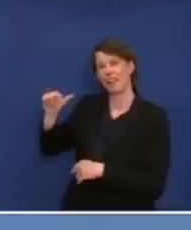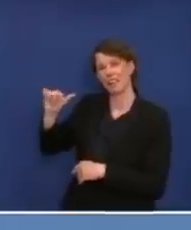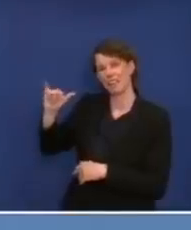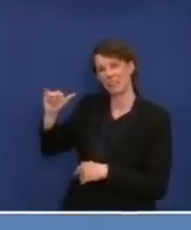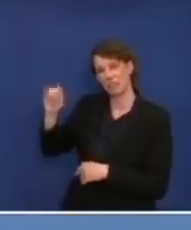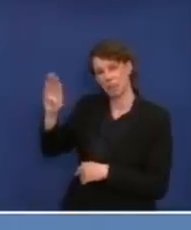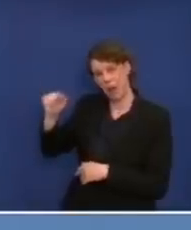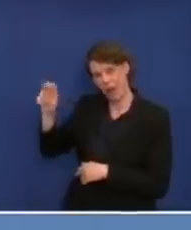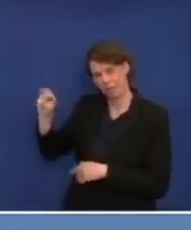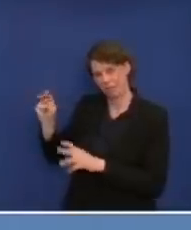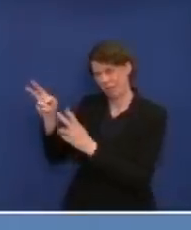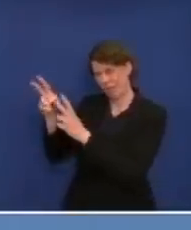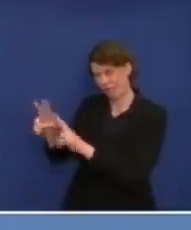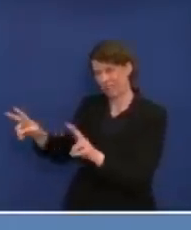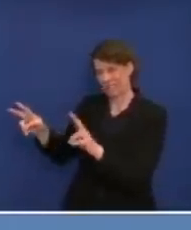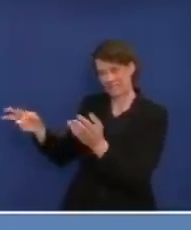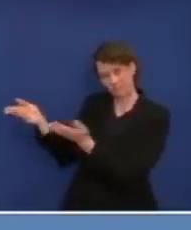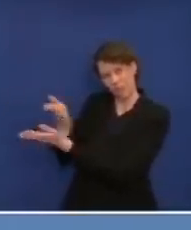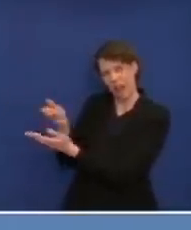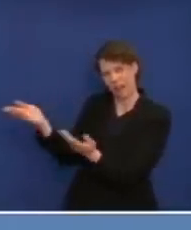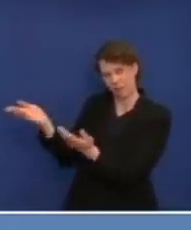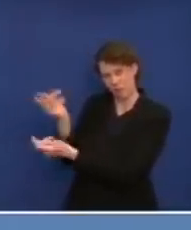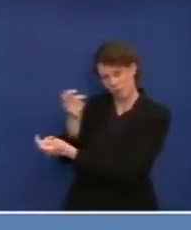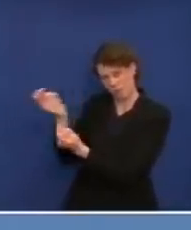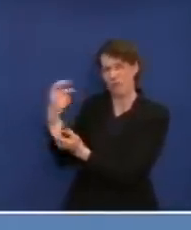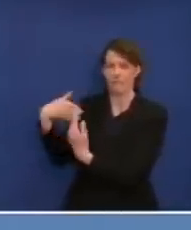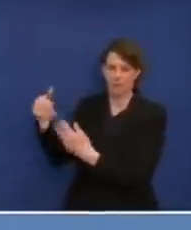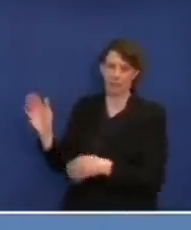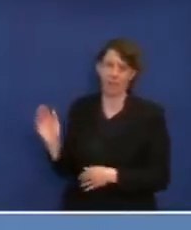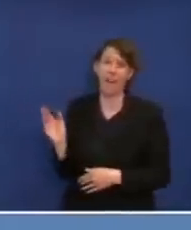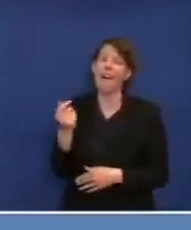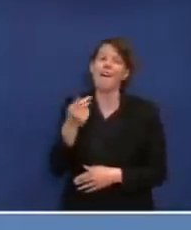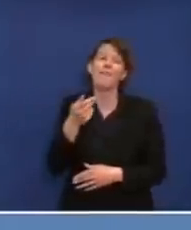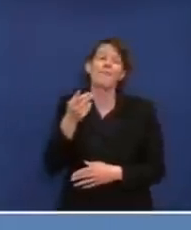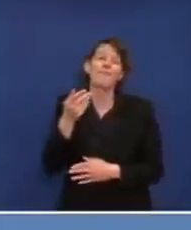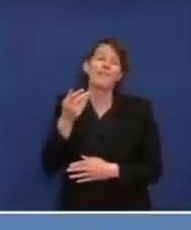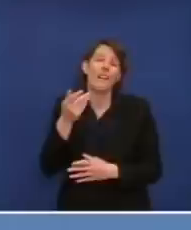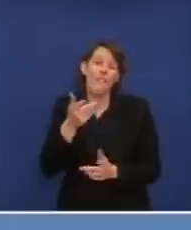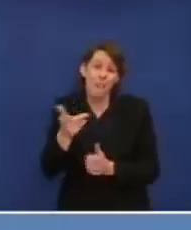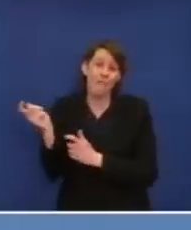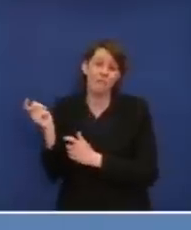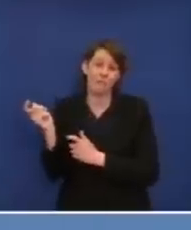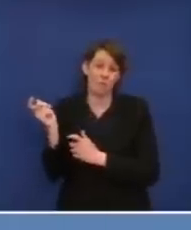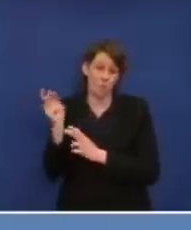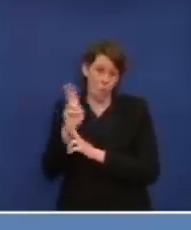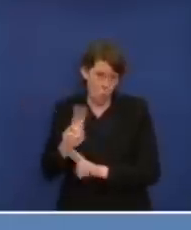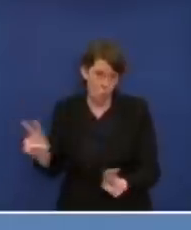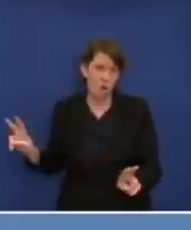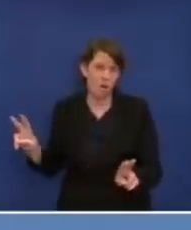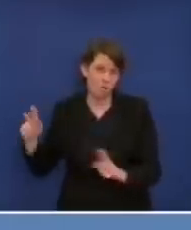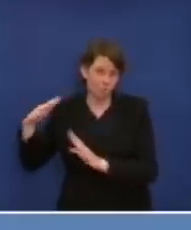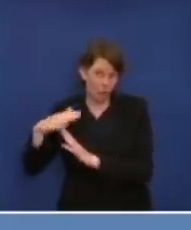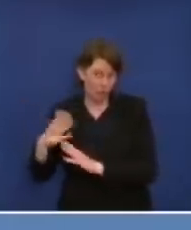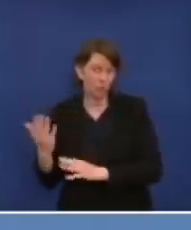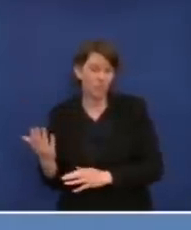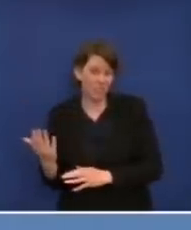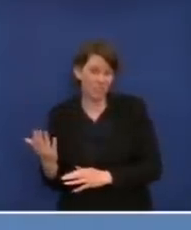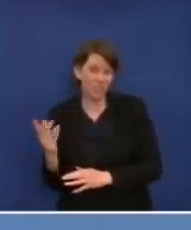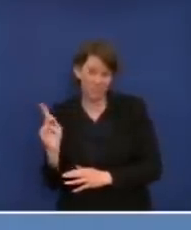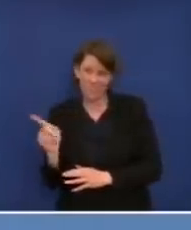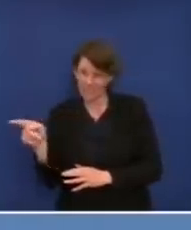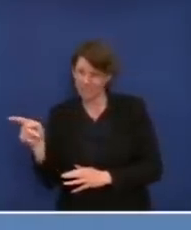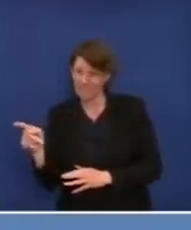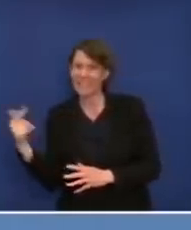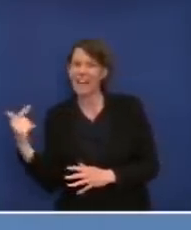werden. Eine Waffenruhe wäre hierfür ein guter Beginn. Es gibt die Ankündigung der Taliban zum Ende des Ramadans,